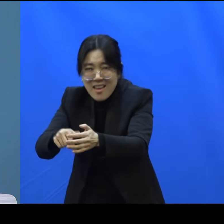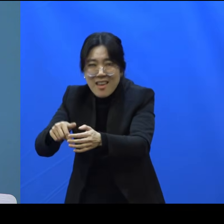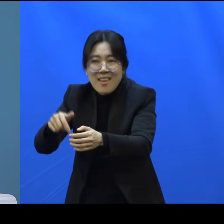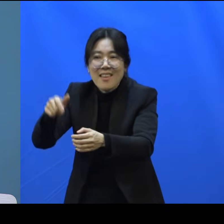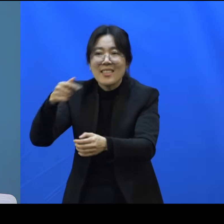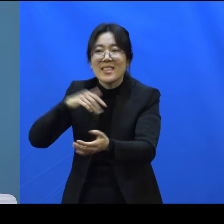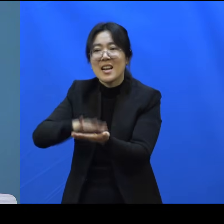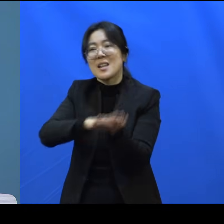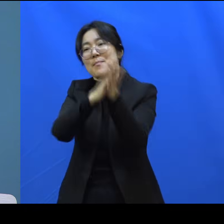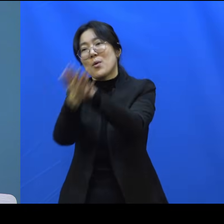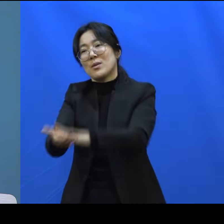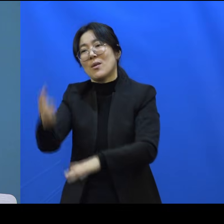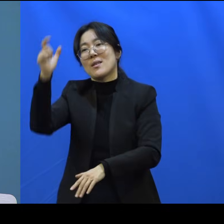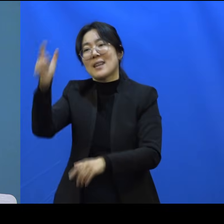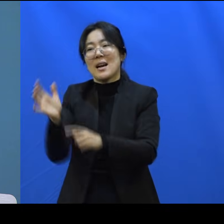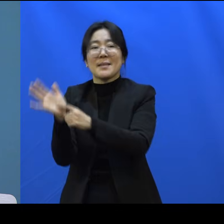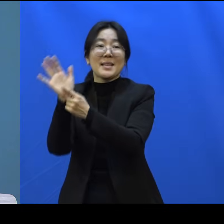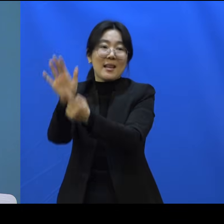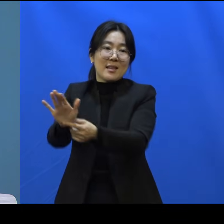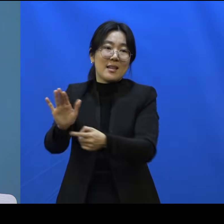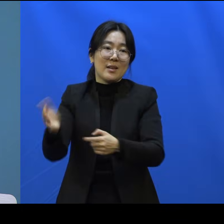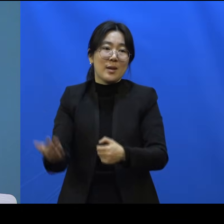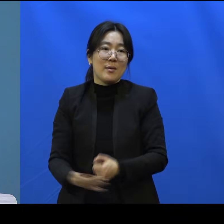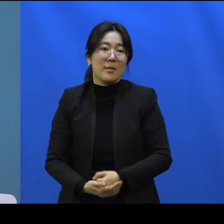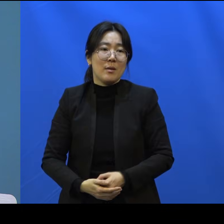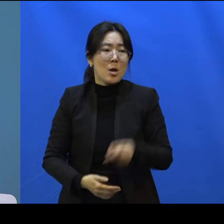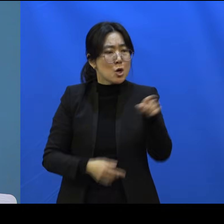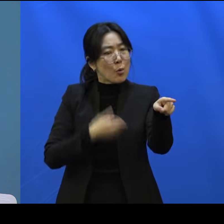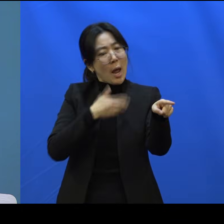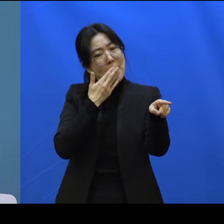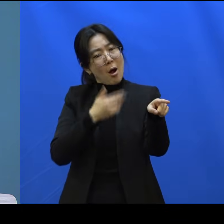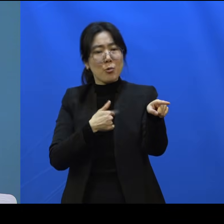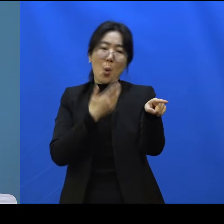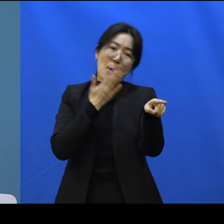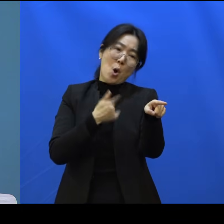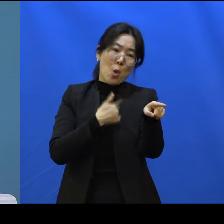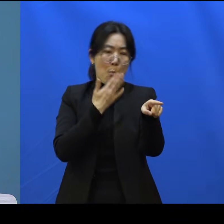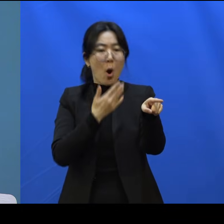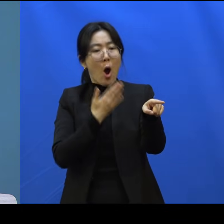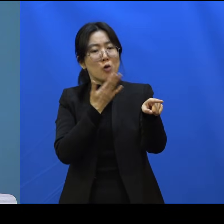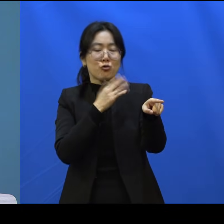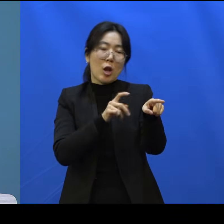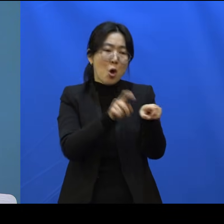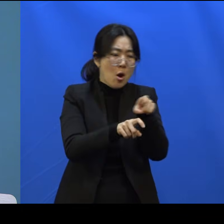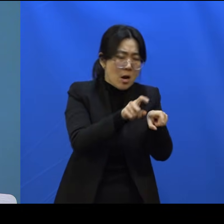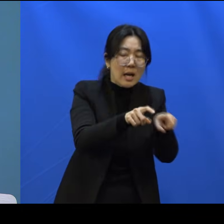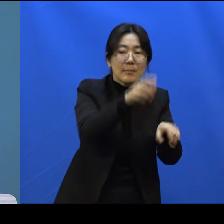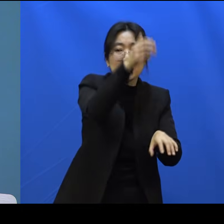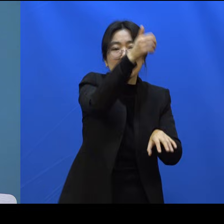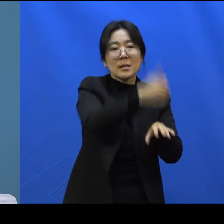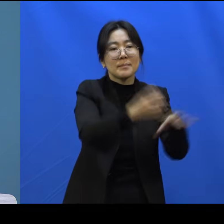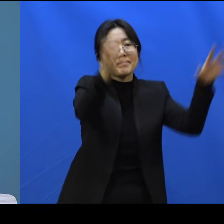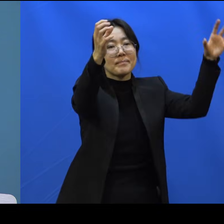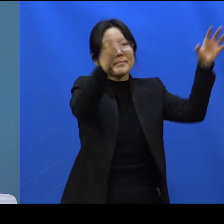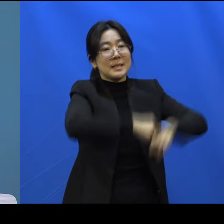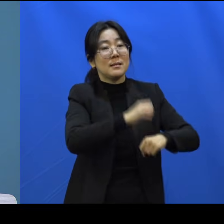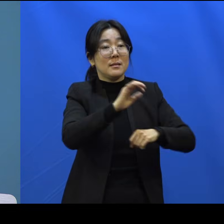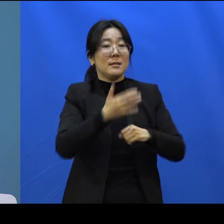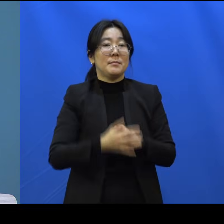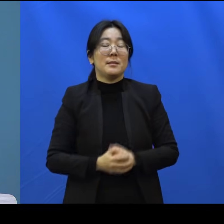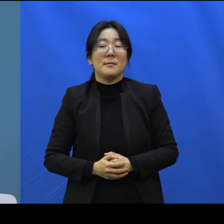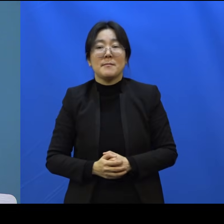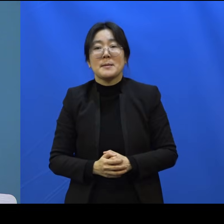발끝까지 스며들어 있는 문화 속에서 그게 스며들어 있기 때문에 그걸 우리가 받아들이기 어려워하는 거예요.